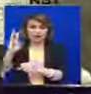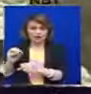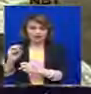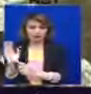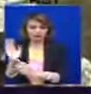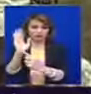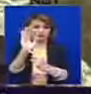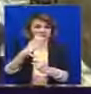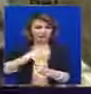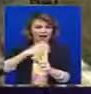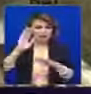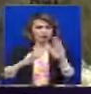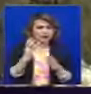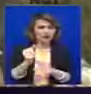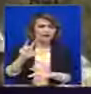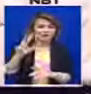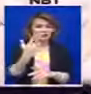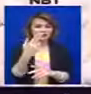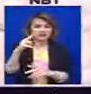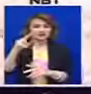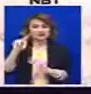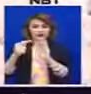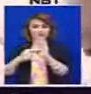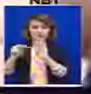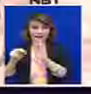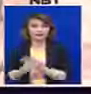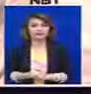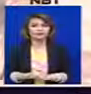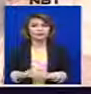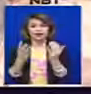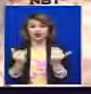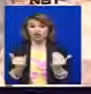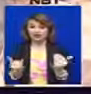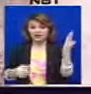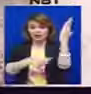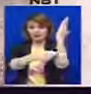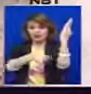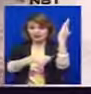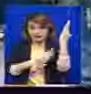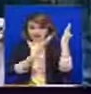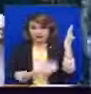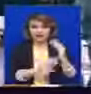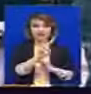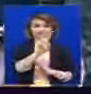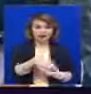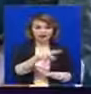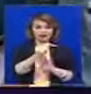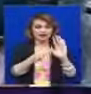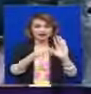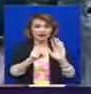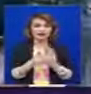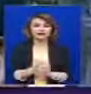อความต้องการใช้ยางเข้ามาขณะนี้ 30,000 ตันซึ่งปัจจุบันยางในสต็อกกยธ.มีเพียง 2,000 กว่าตันเท่านั้นซึ่งก